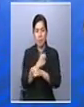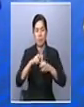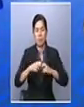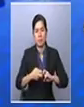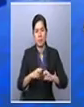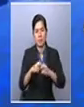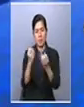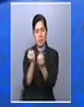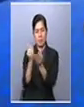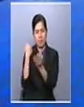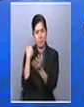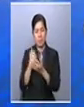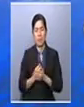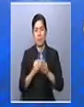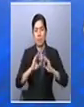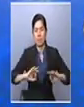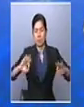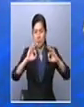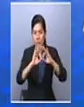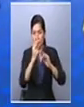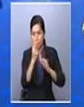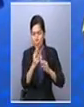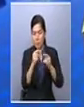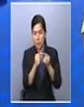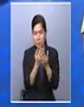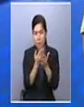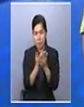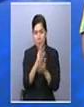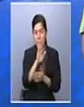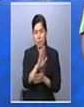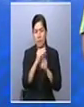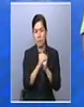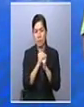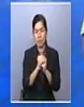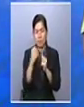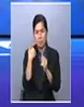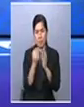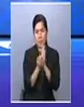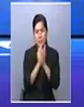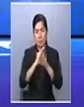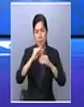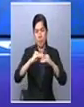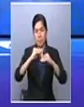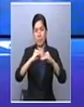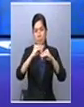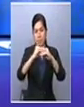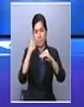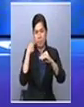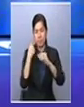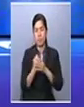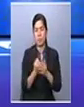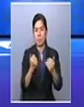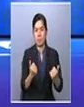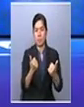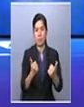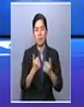คะสิ่งหนึ่งที่น่าสนใจก็คือมองไปที่ตลาดหุ้นจีนค่ะที่ยังมีอัตราการเจริญเติบโตที่โดดเด่นถึงแม้ว่าช่วงนี้นะคะจะมี